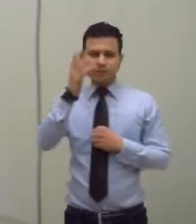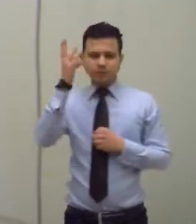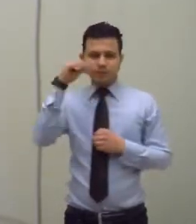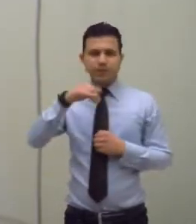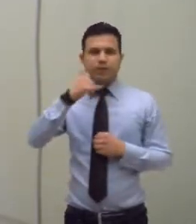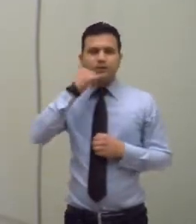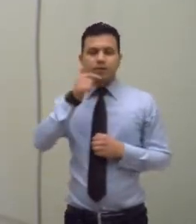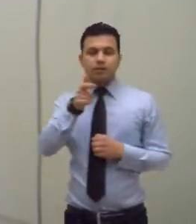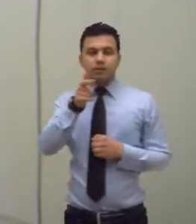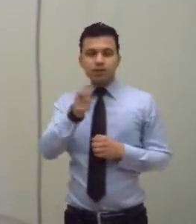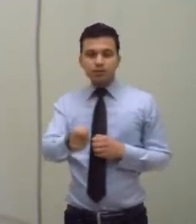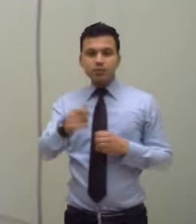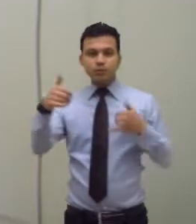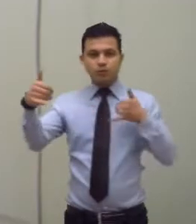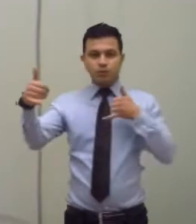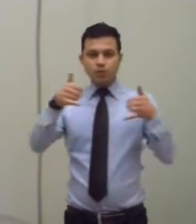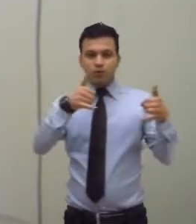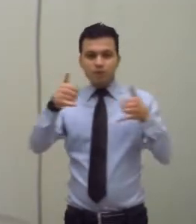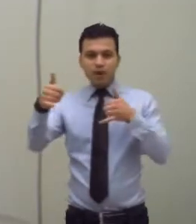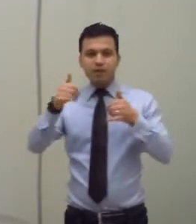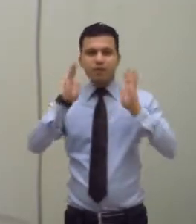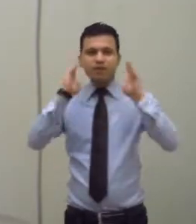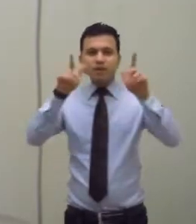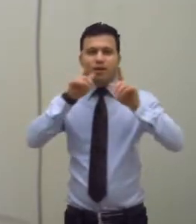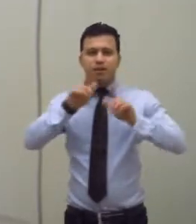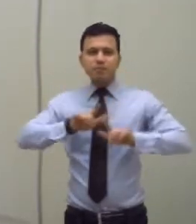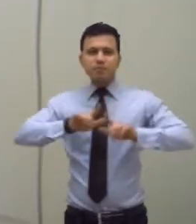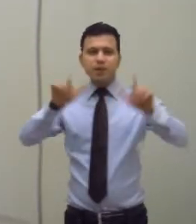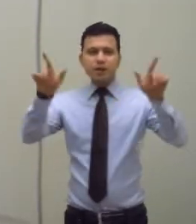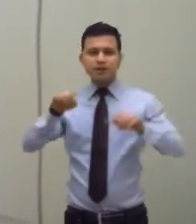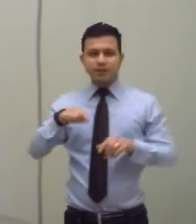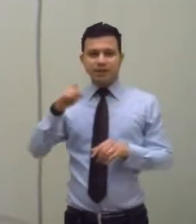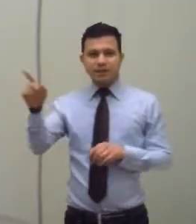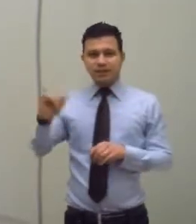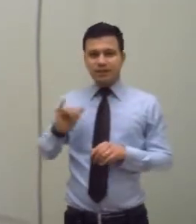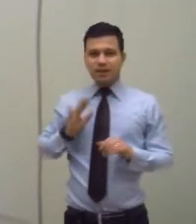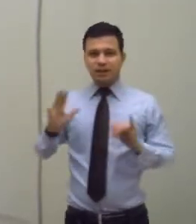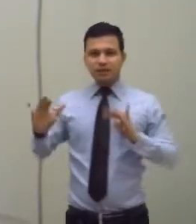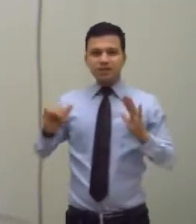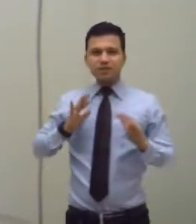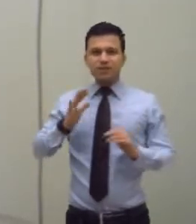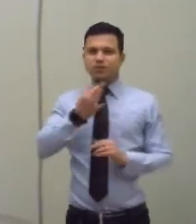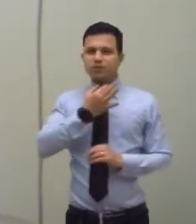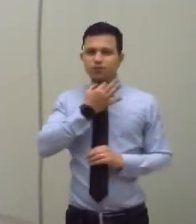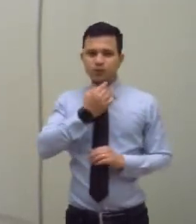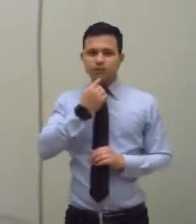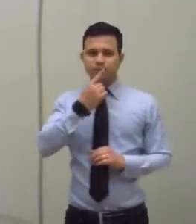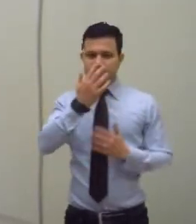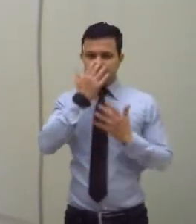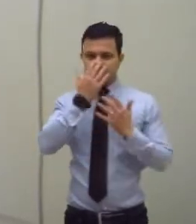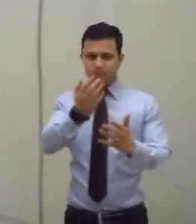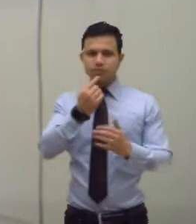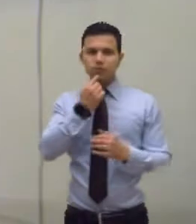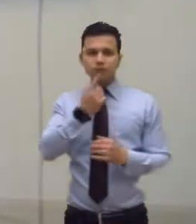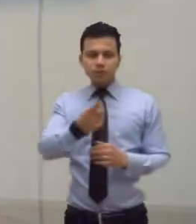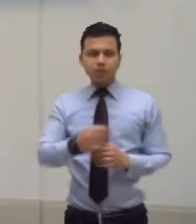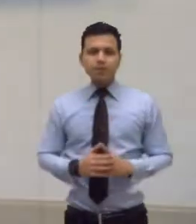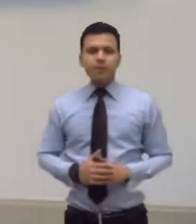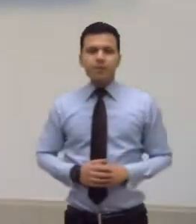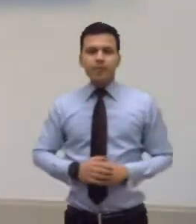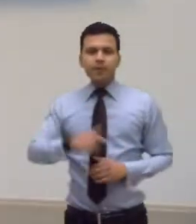cep telefonlarınızın sesi, görüşmelerinizdeki ses tonunuzun yüksekliği hakkında sizlerden hassasiyet göstermenizi rica